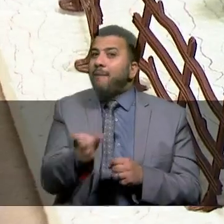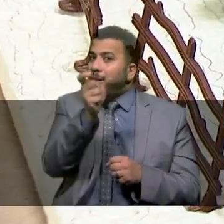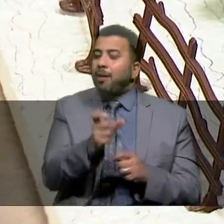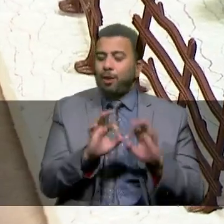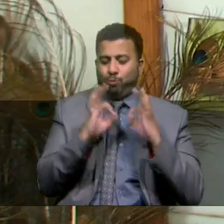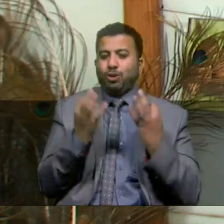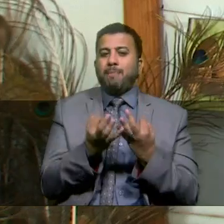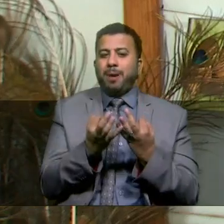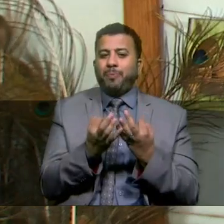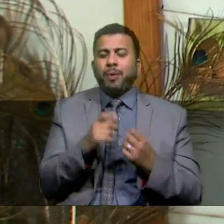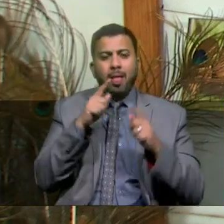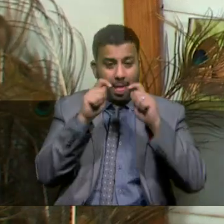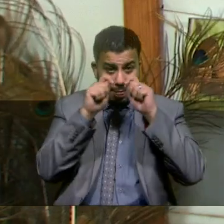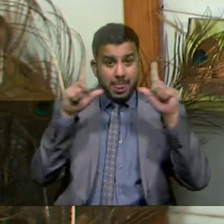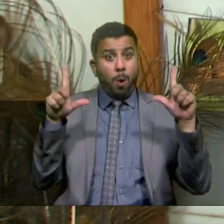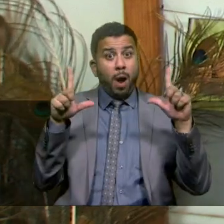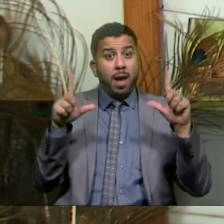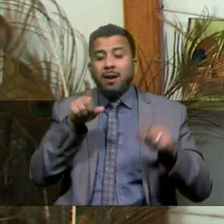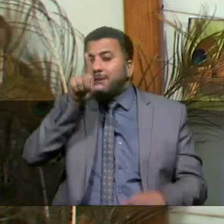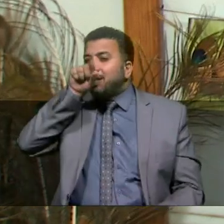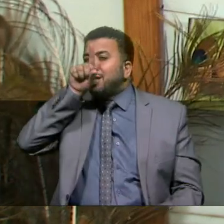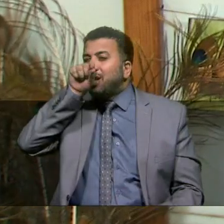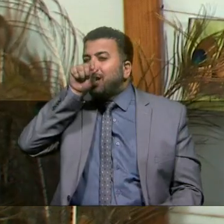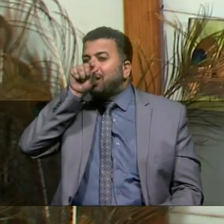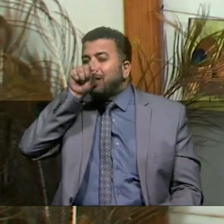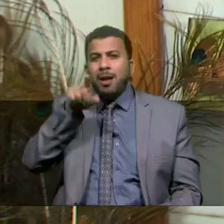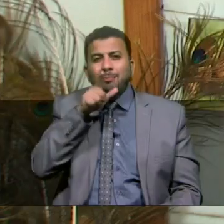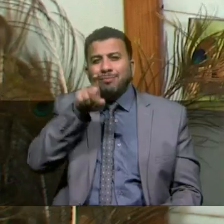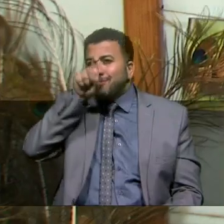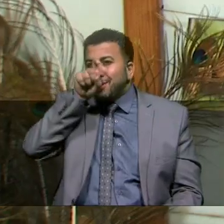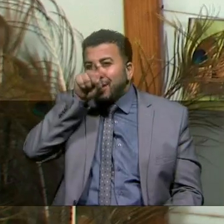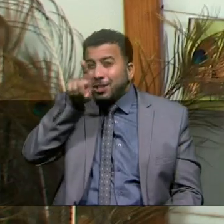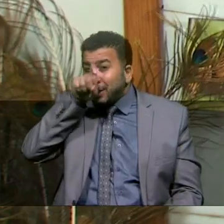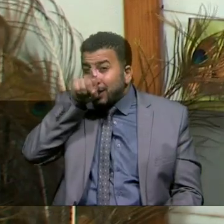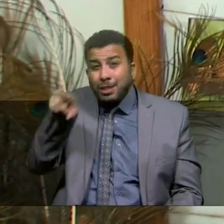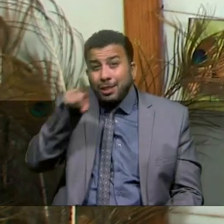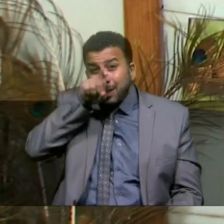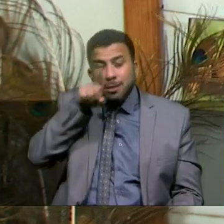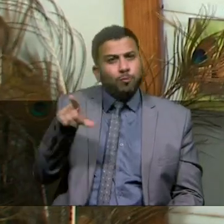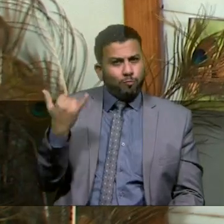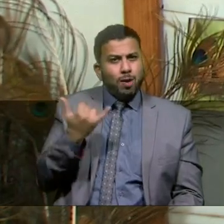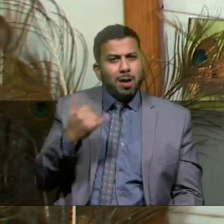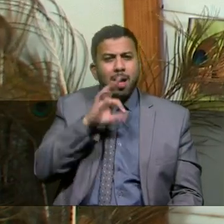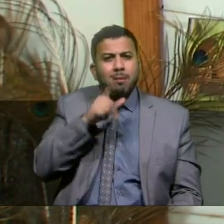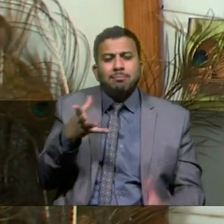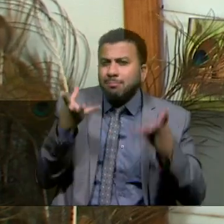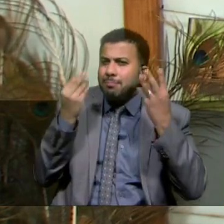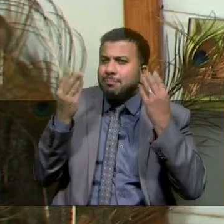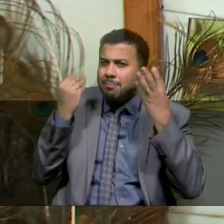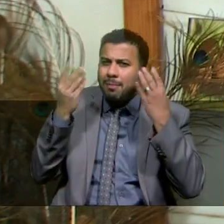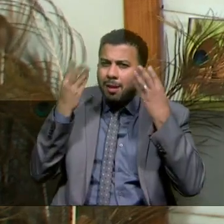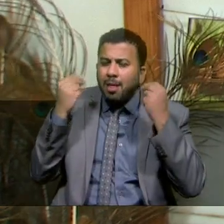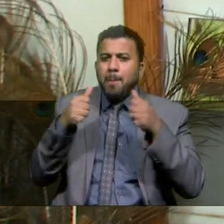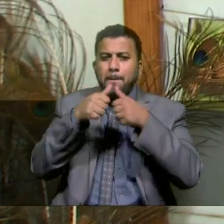المجتمع. التوعية حول الدواجن والبيئة المناسبة لها من أهم الأهداف التي يسعى لتحقيقها